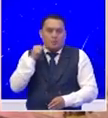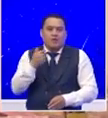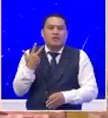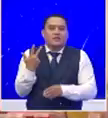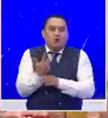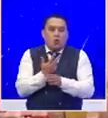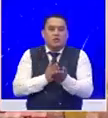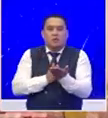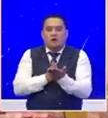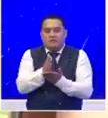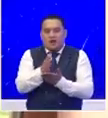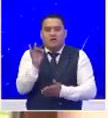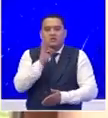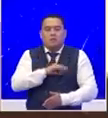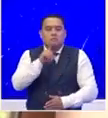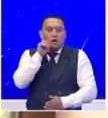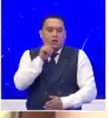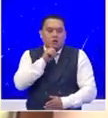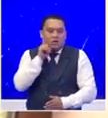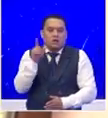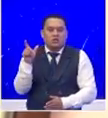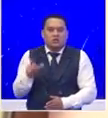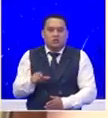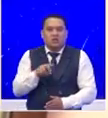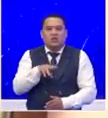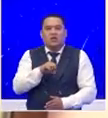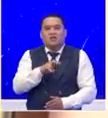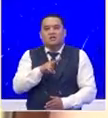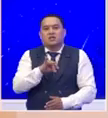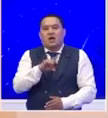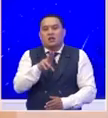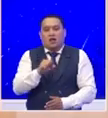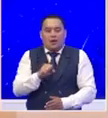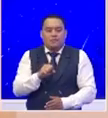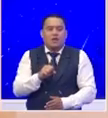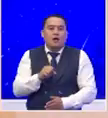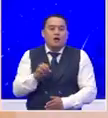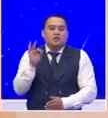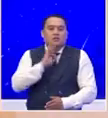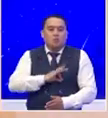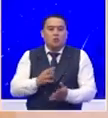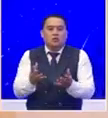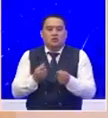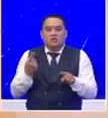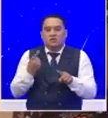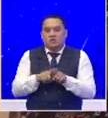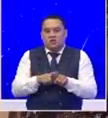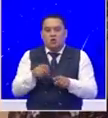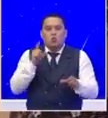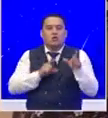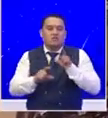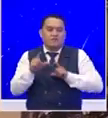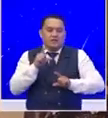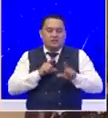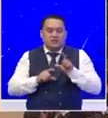ее направлений воспользовалась молодая жительница региона Наздана Базылбекова. Применить свои знания, полученные в технологическом